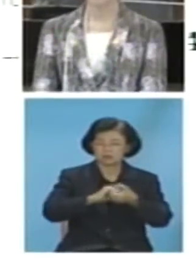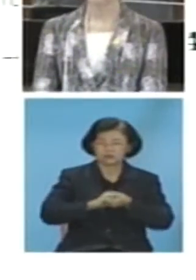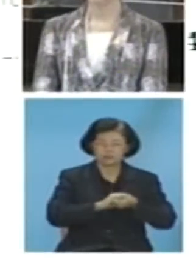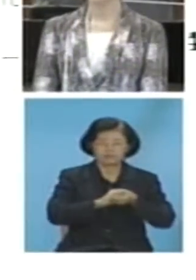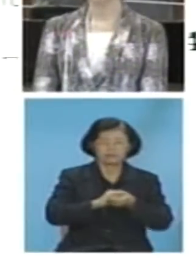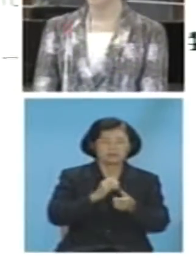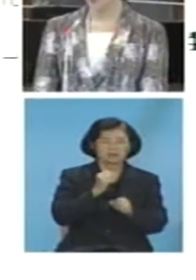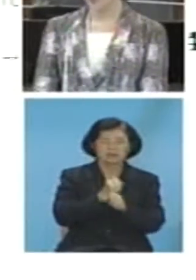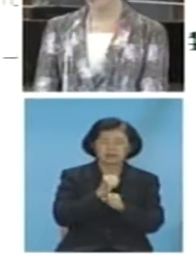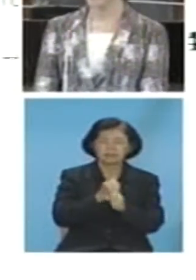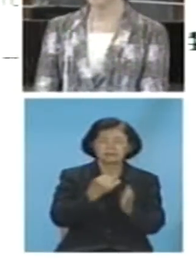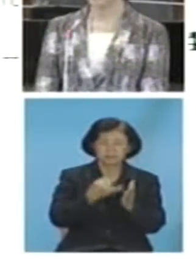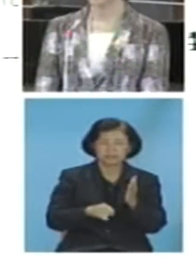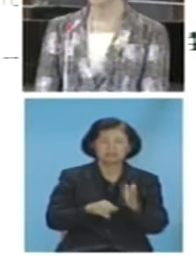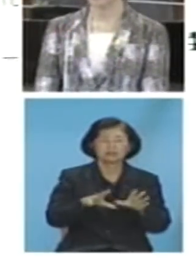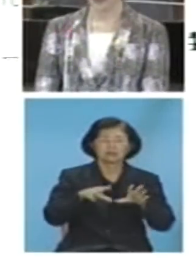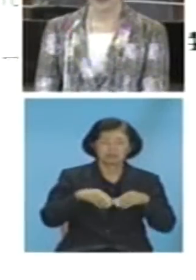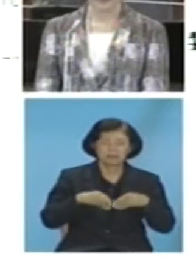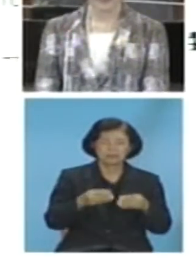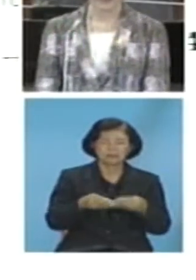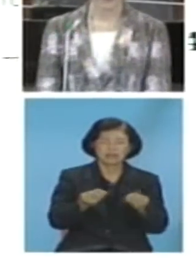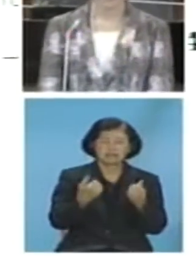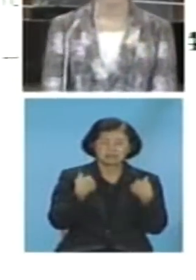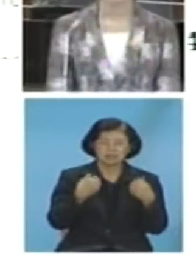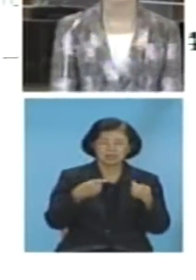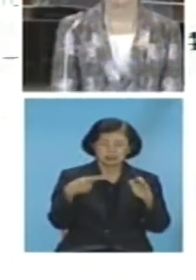จริตหรือสมยอมให้เกิดการทุจริตค่ะ